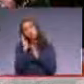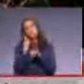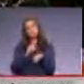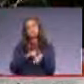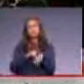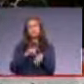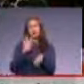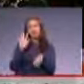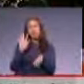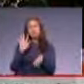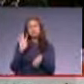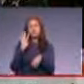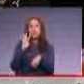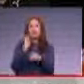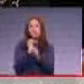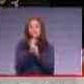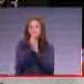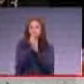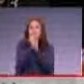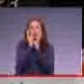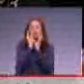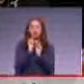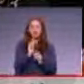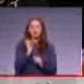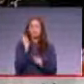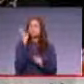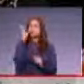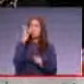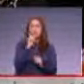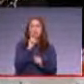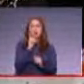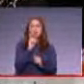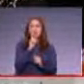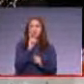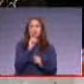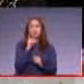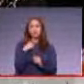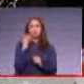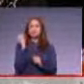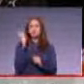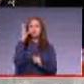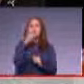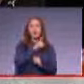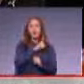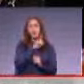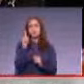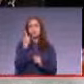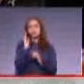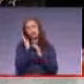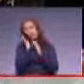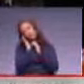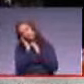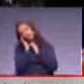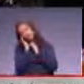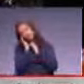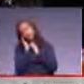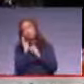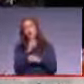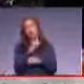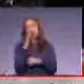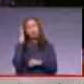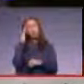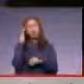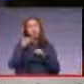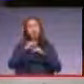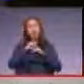الليل، احب الليل فعلا، وما احبش الصبح، ما احب صحيان الصبح ابدا ابدا، حتى ايام المدرسه اتضرب